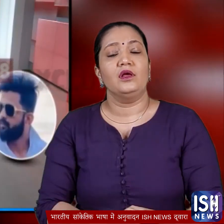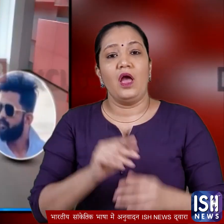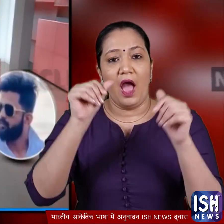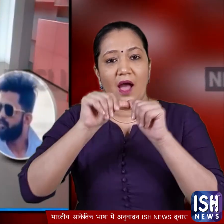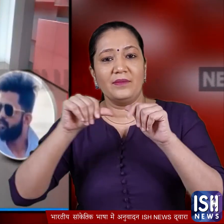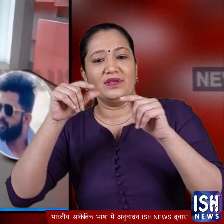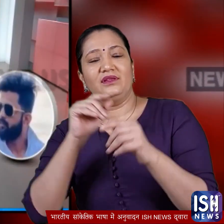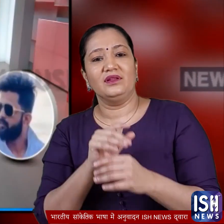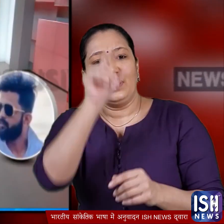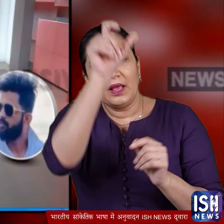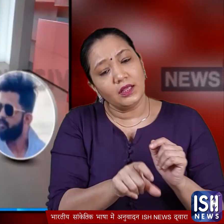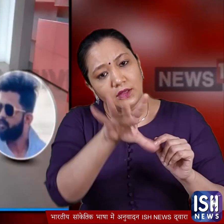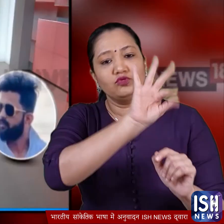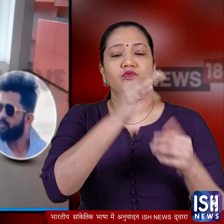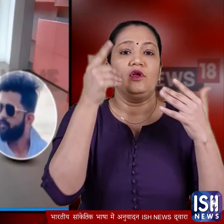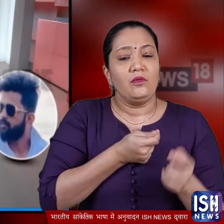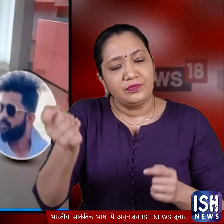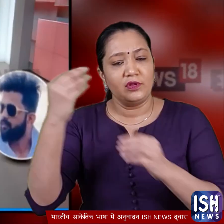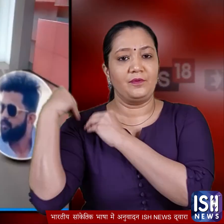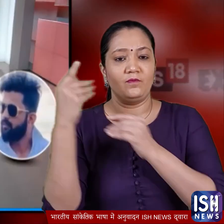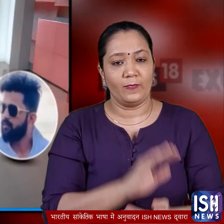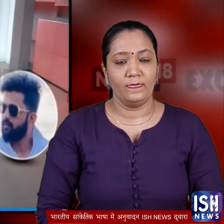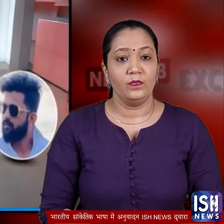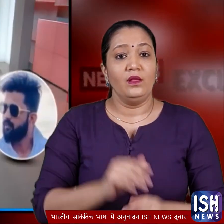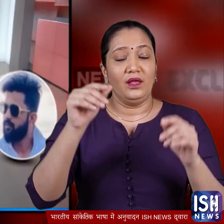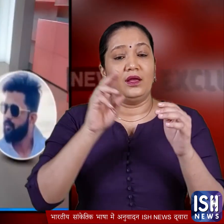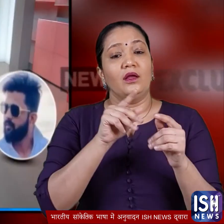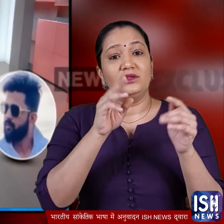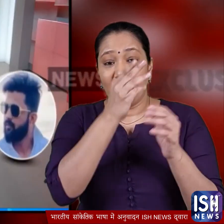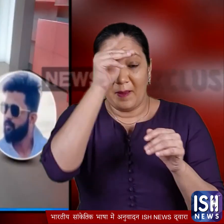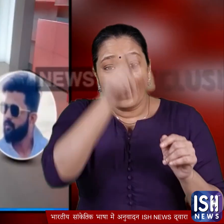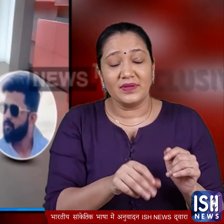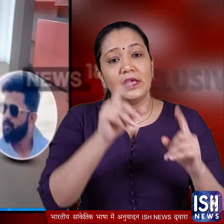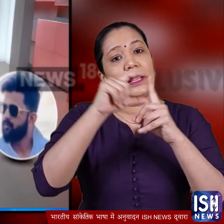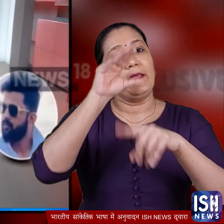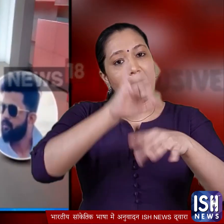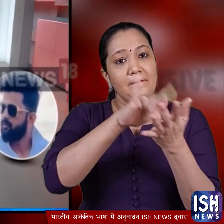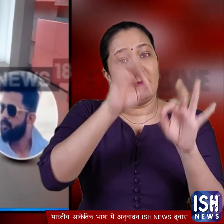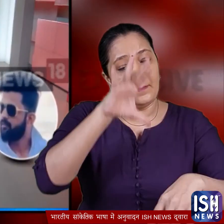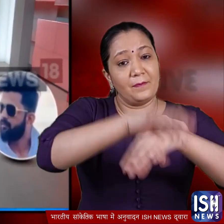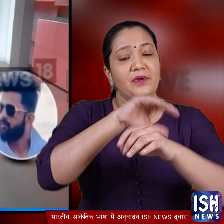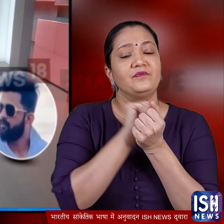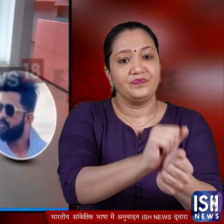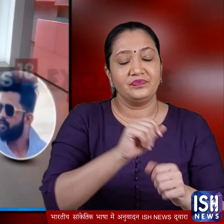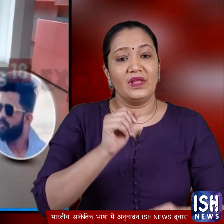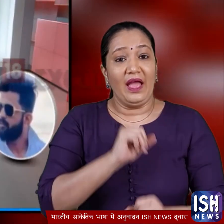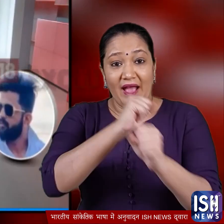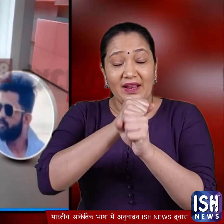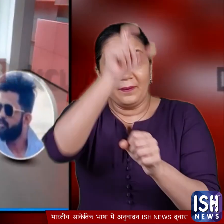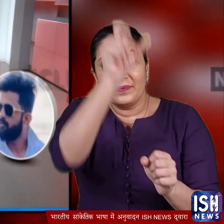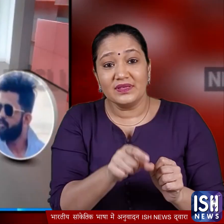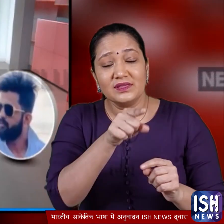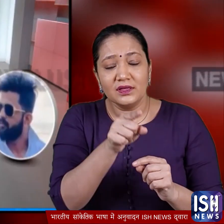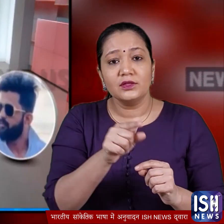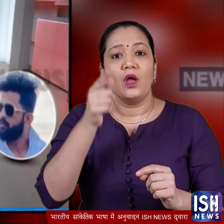गनी उस्मानी ने ही किशन की हत्या करवाई। मौलाना कमर गनी को ही गुजरात एटीएस की टीम ने दिल्ली से गिरफ्तार किया। आरोप है कि गनी उस्मानी